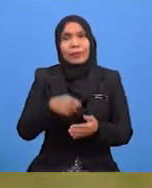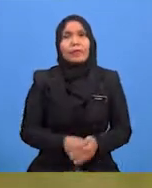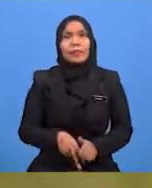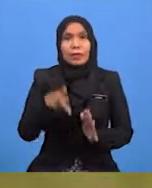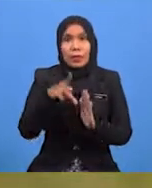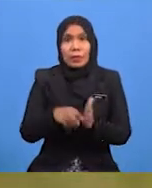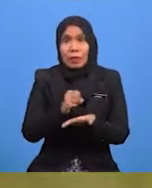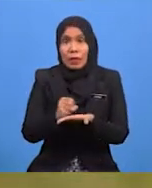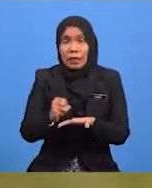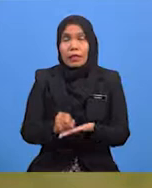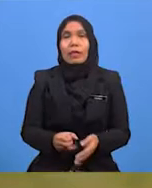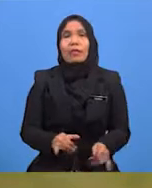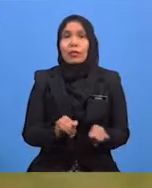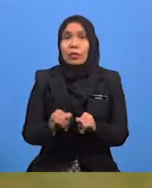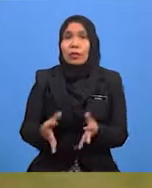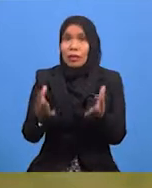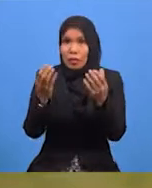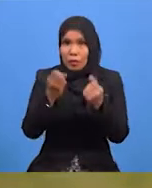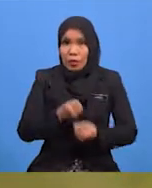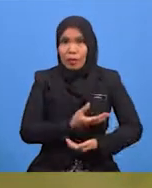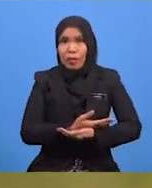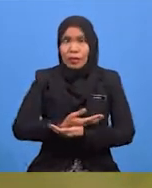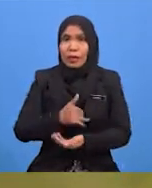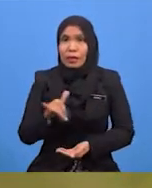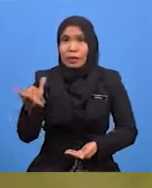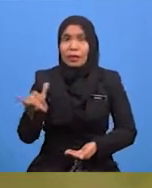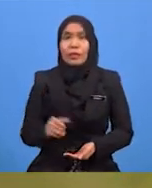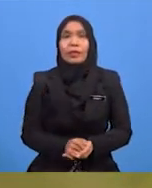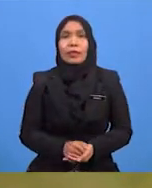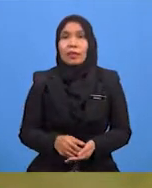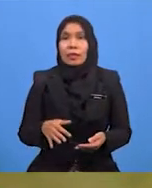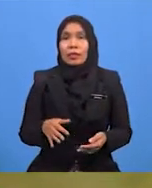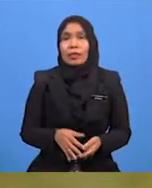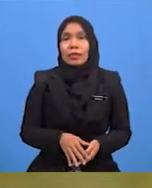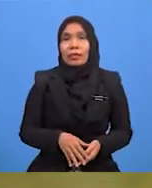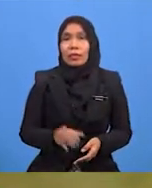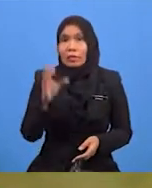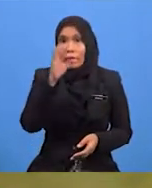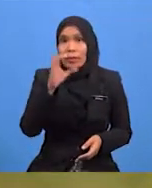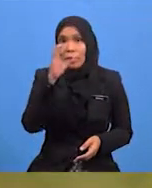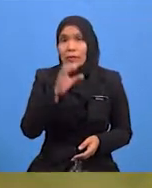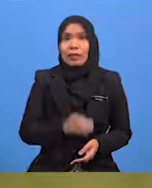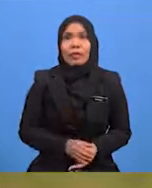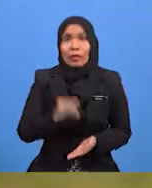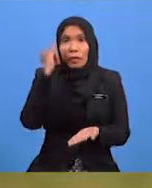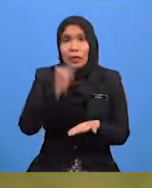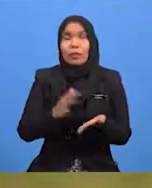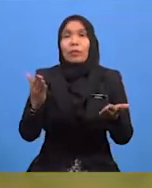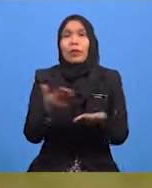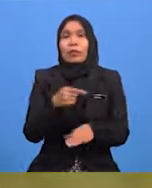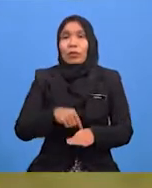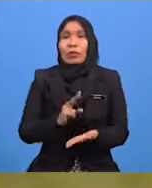Penyajak juga mahu anaknya menimba pengalaman baru di universiti yang bakal